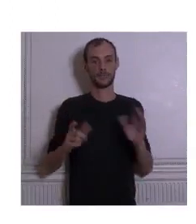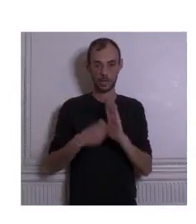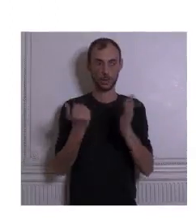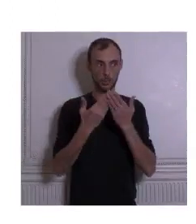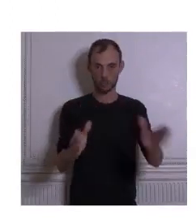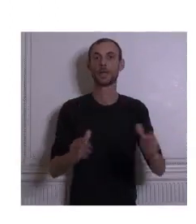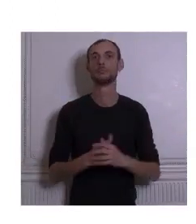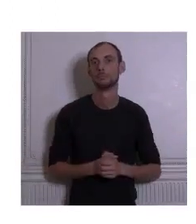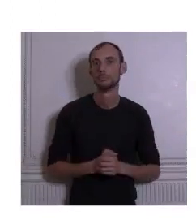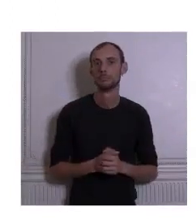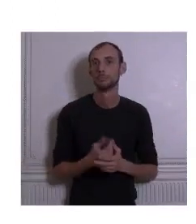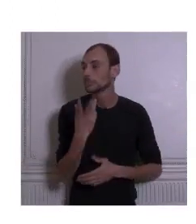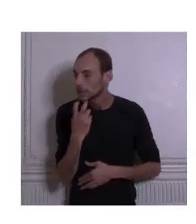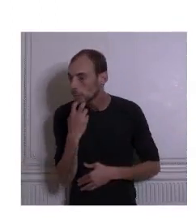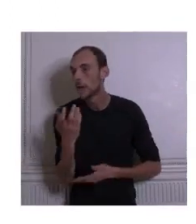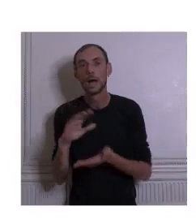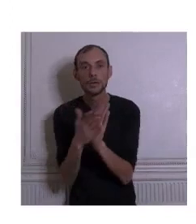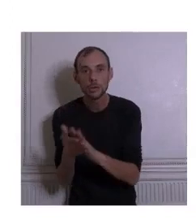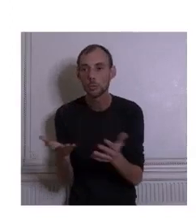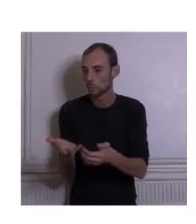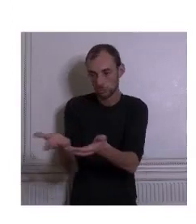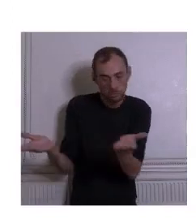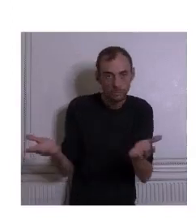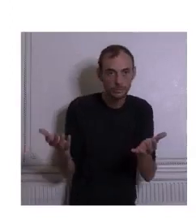kilomètres de voies ferrées entre ici et Paris.